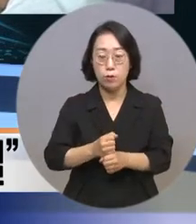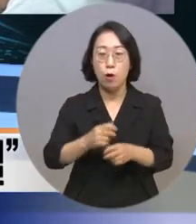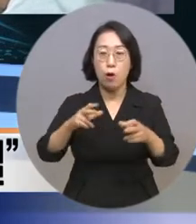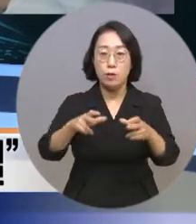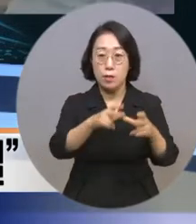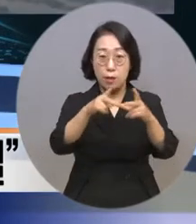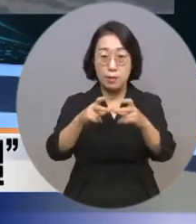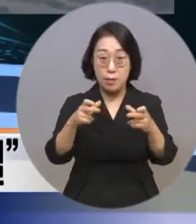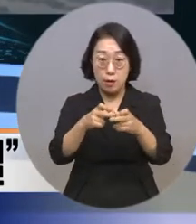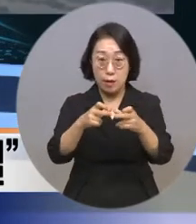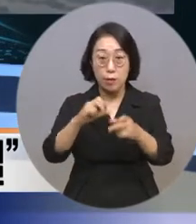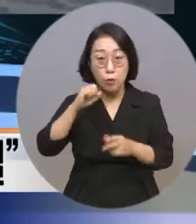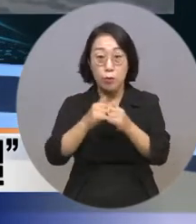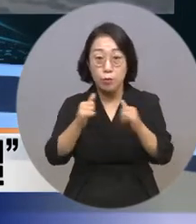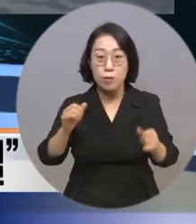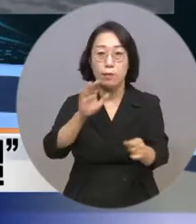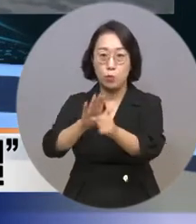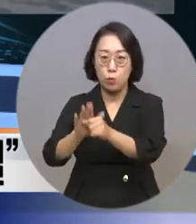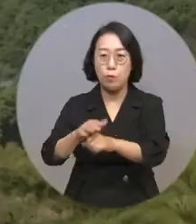강화 방침을 밝혔습니다.